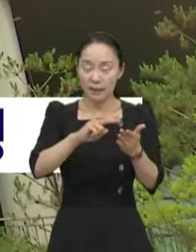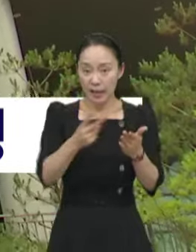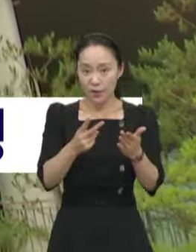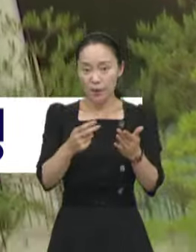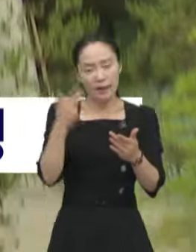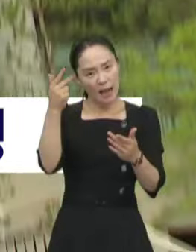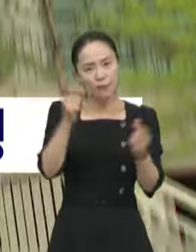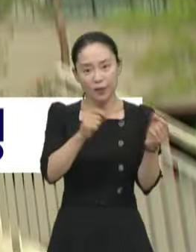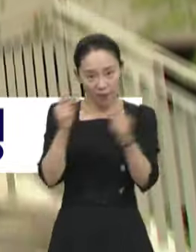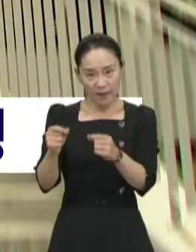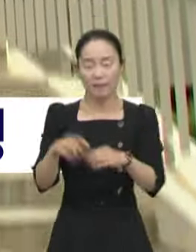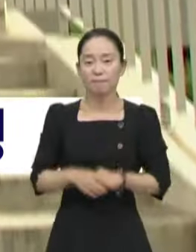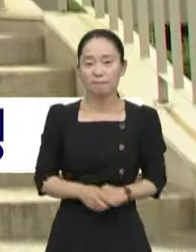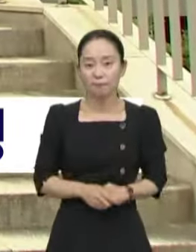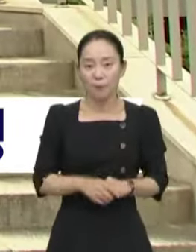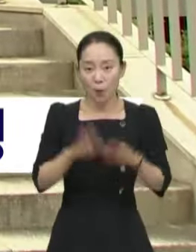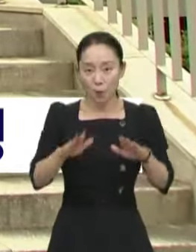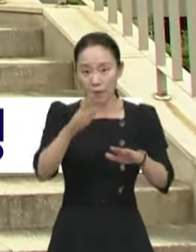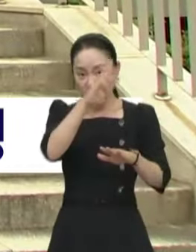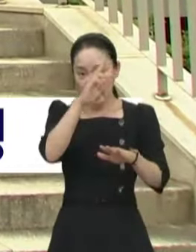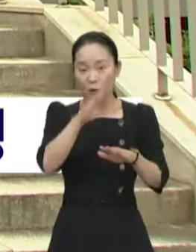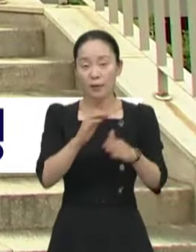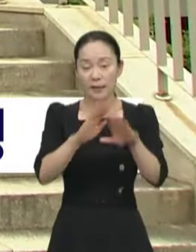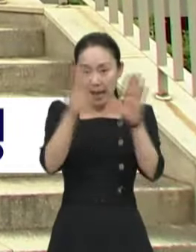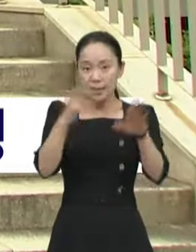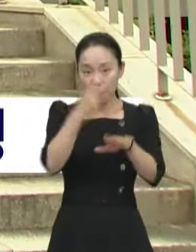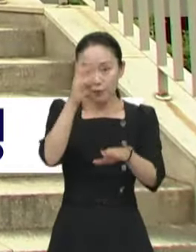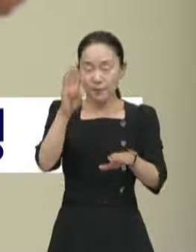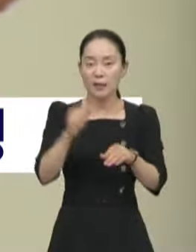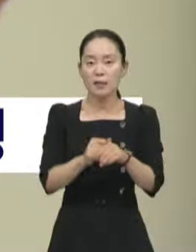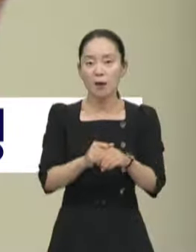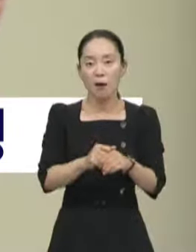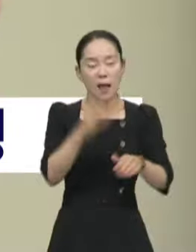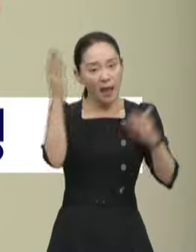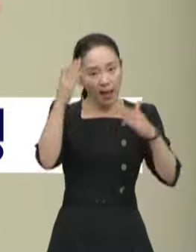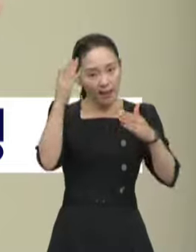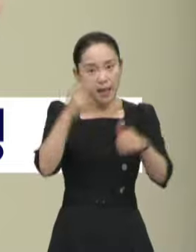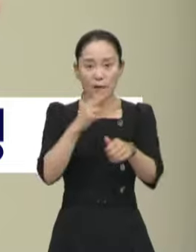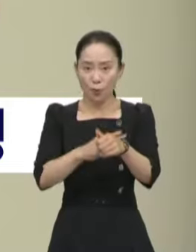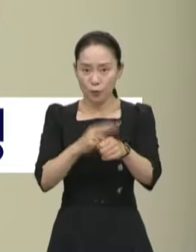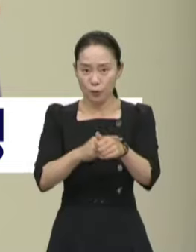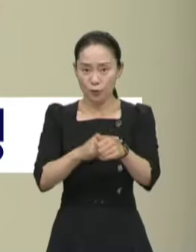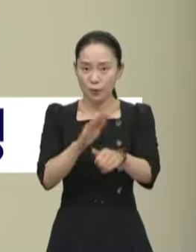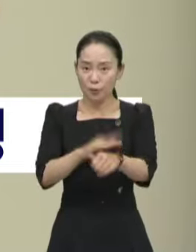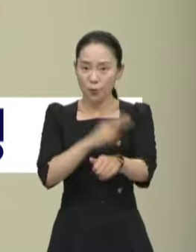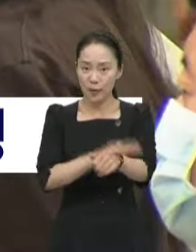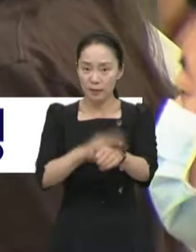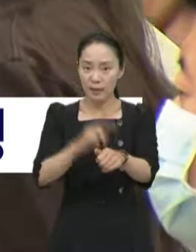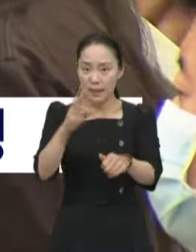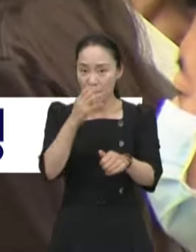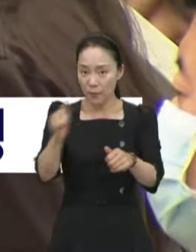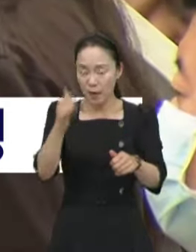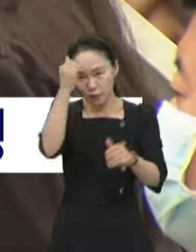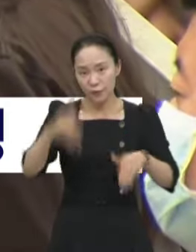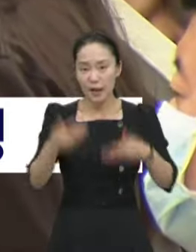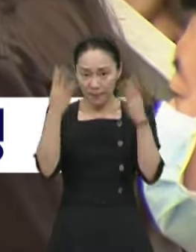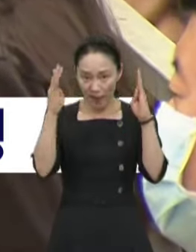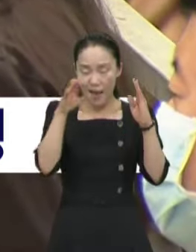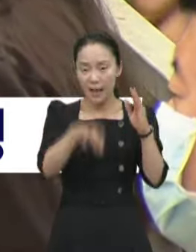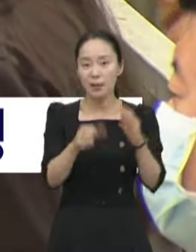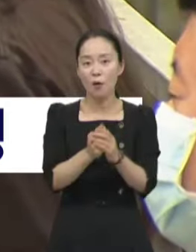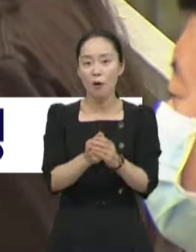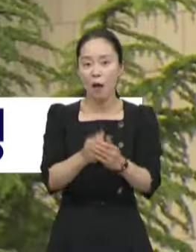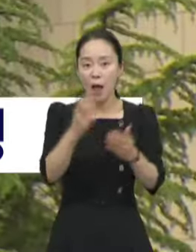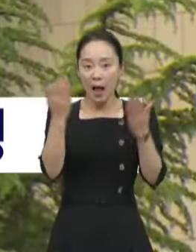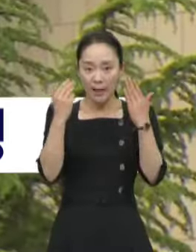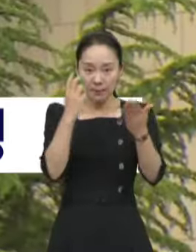가능성이 높습니다. 한편 오늘 낮 12시 반쯤 의대생과 교수, 전공의 등 300여 명이 충남대 별관 앞에서 학칙